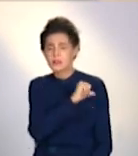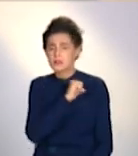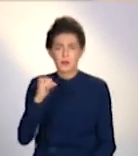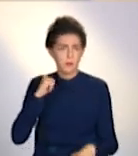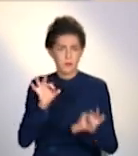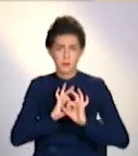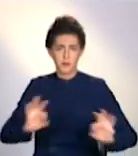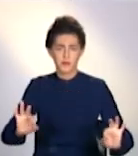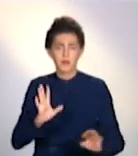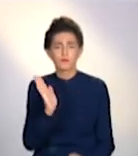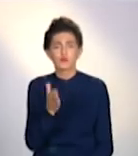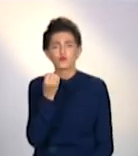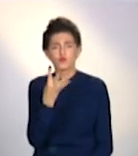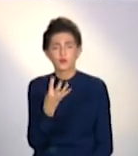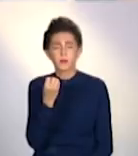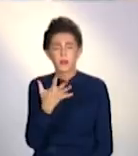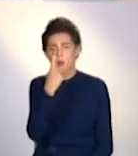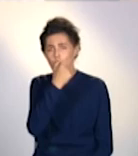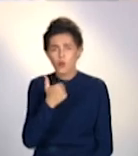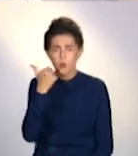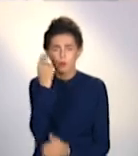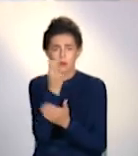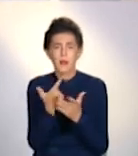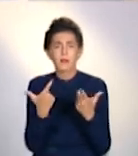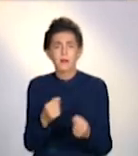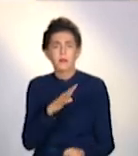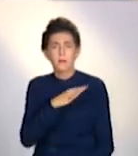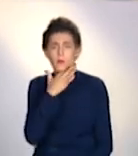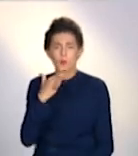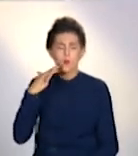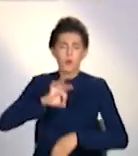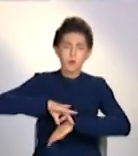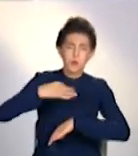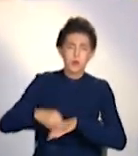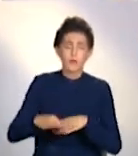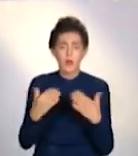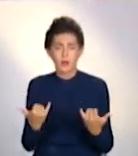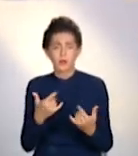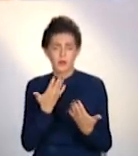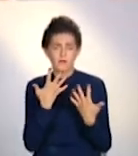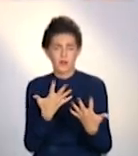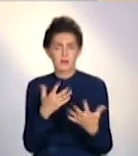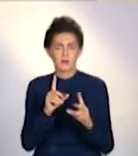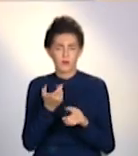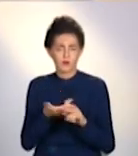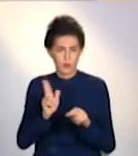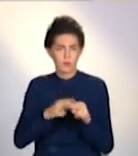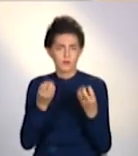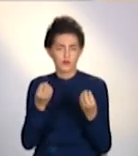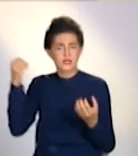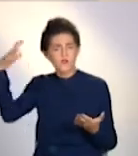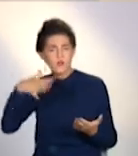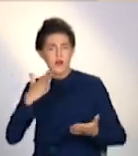отличие от работ 2014-2015 года, где было очень много боли, сейчас все-таки основной лейтмотив – это свет,